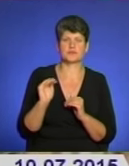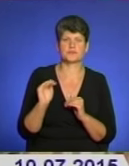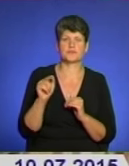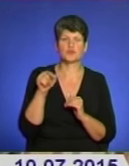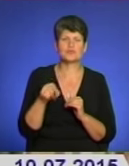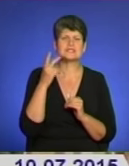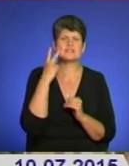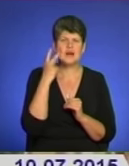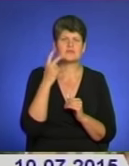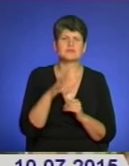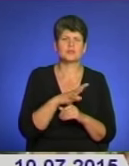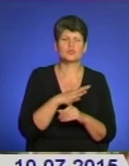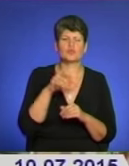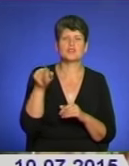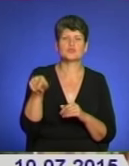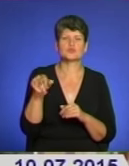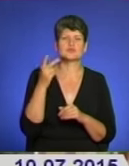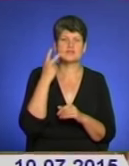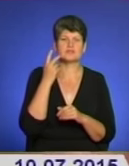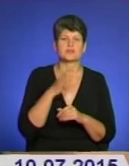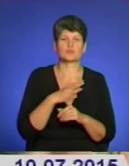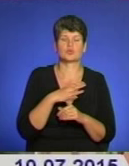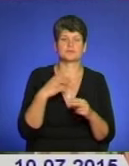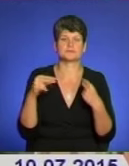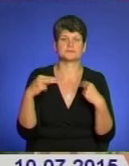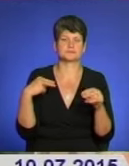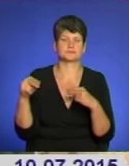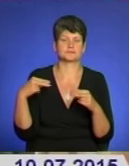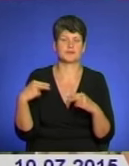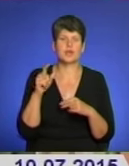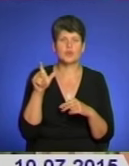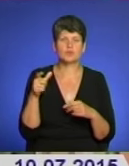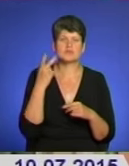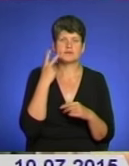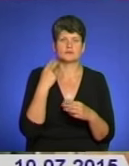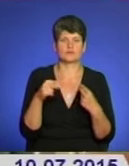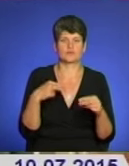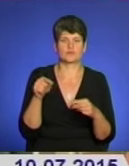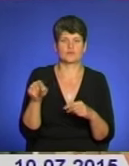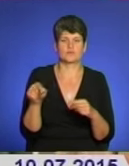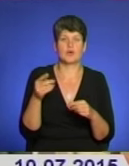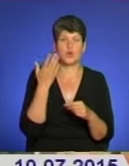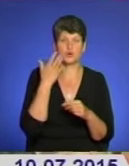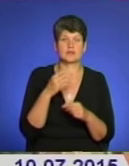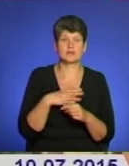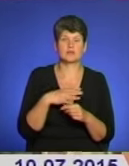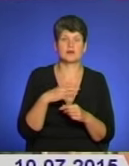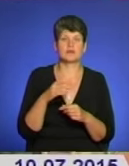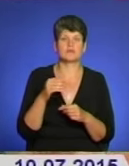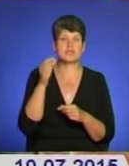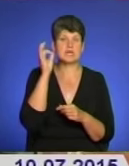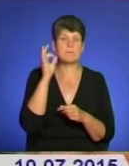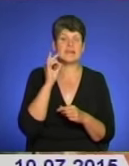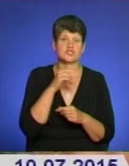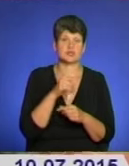тут завжди були, туди низу, прилавки, все, розумієте? І люди торгували. І от коли я була в Нюрнберзі, в Німеччині,